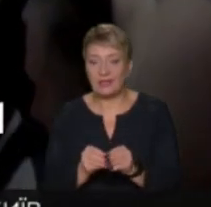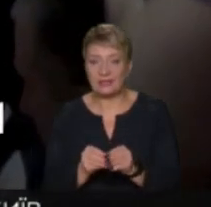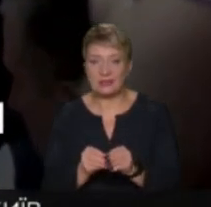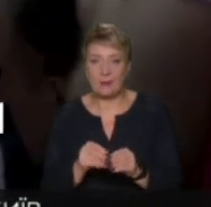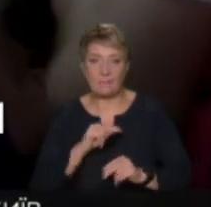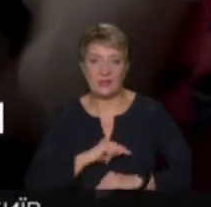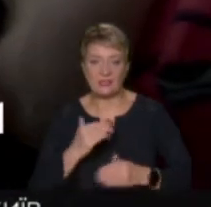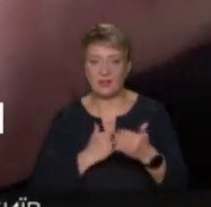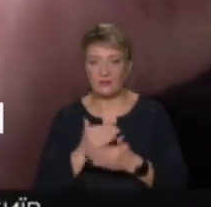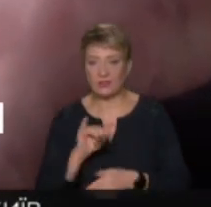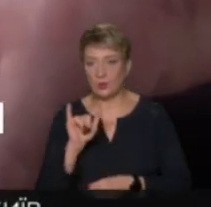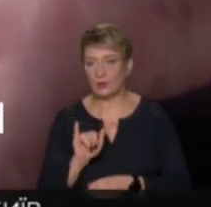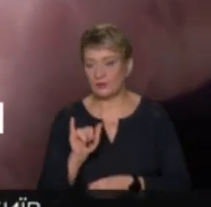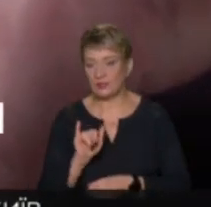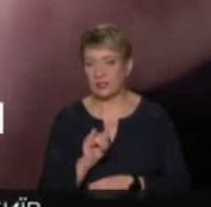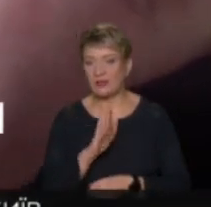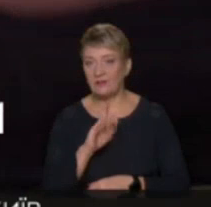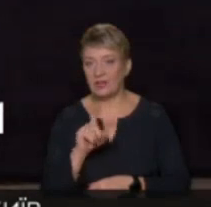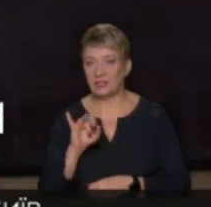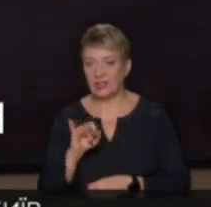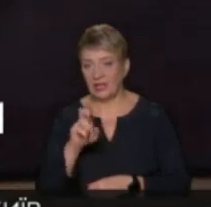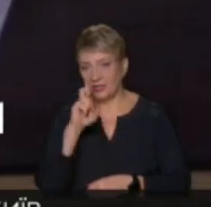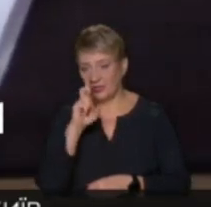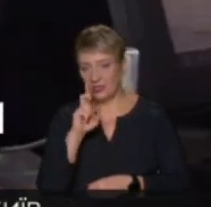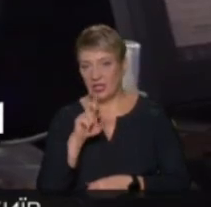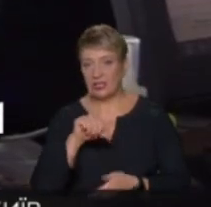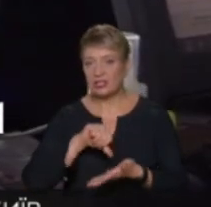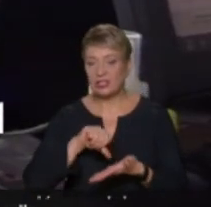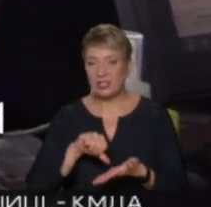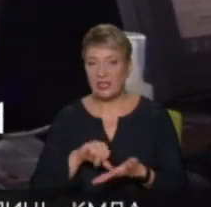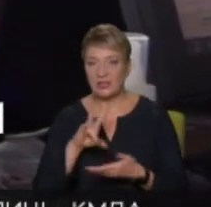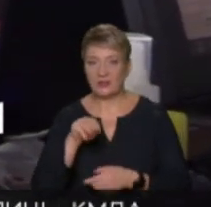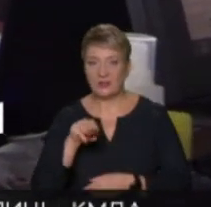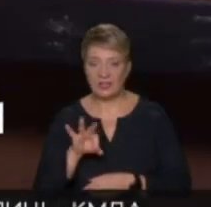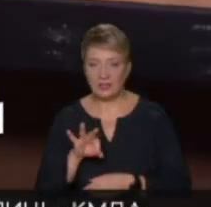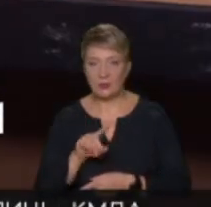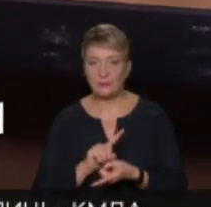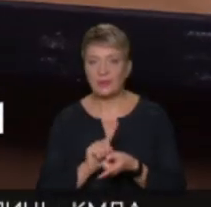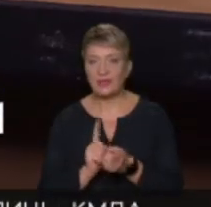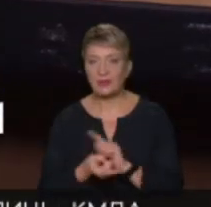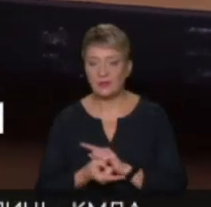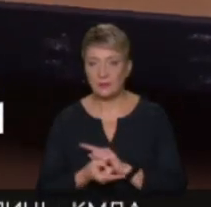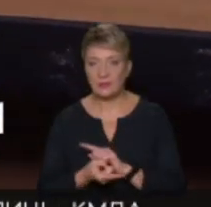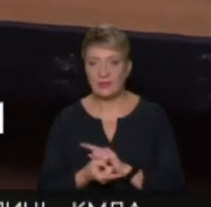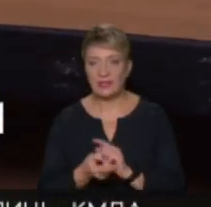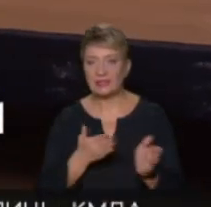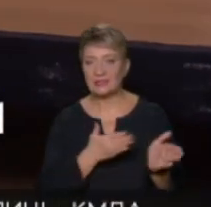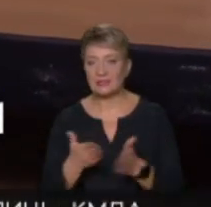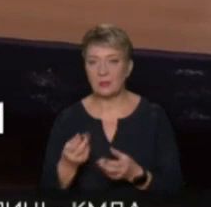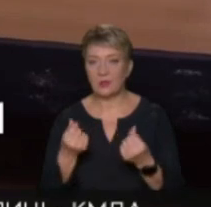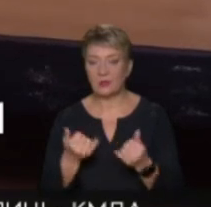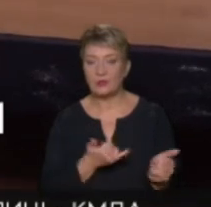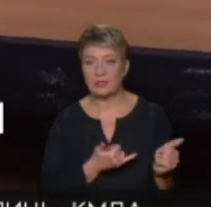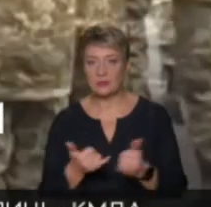закладами та ВНЗ держав-членів НАТО та ЄС. У Міноборони планують реформувати систему грошового забезпечення